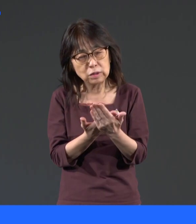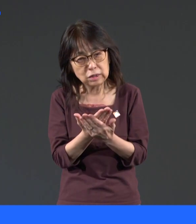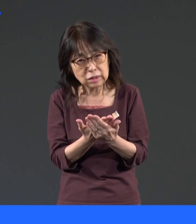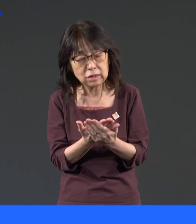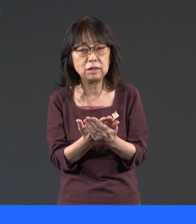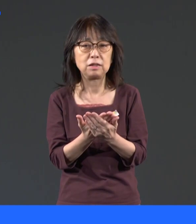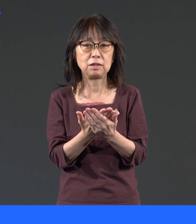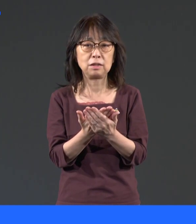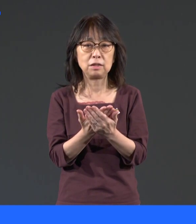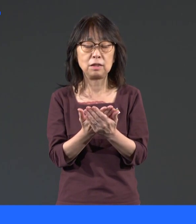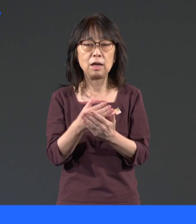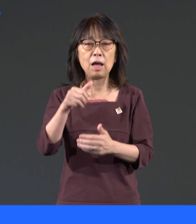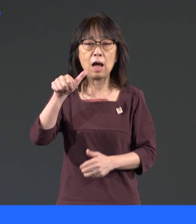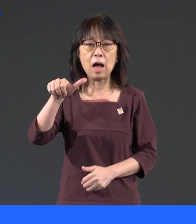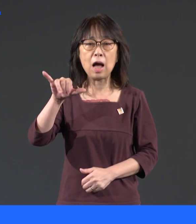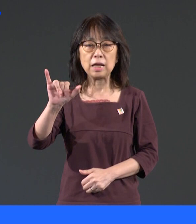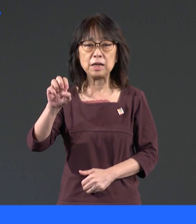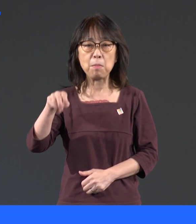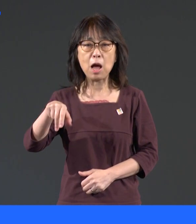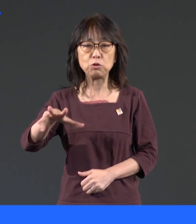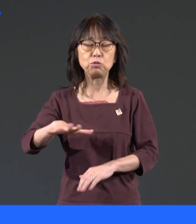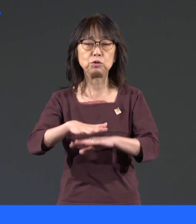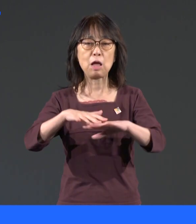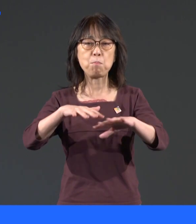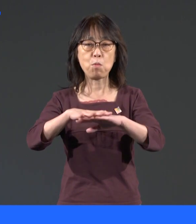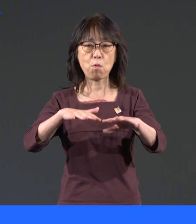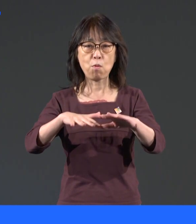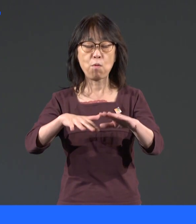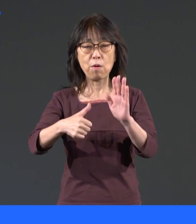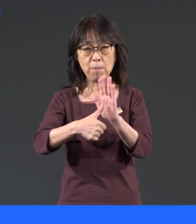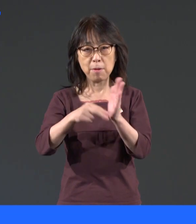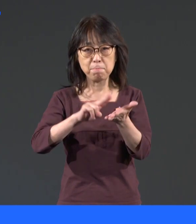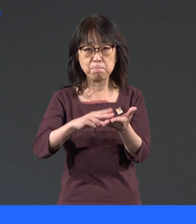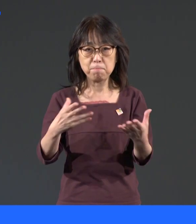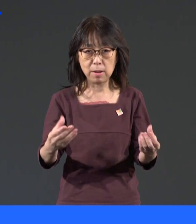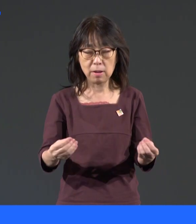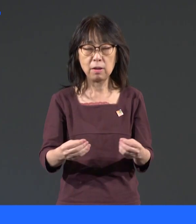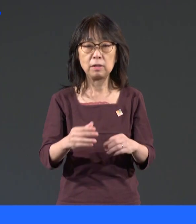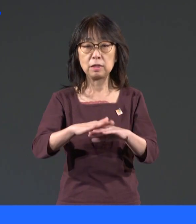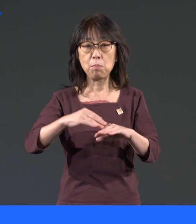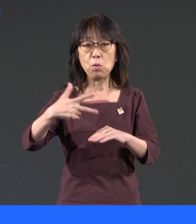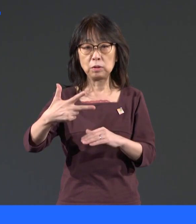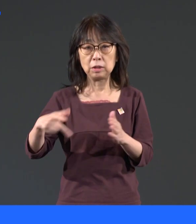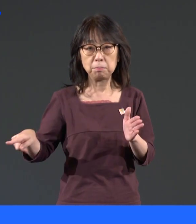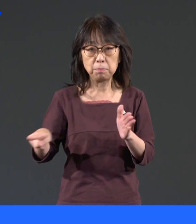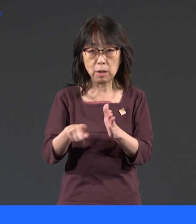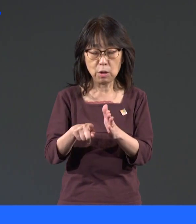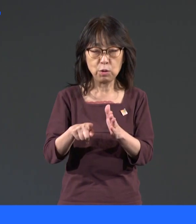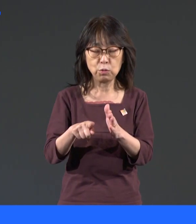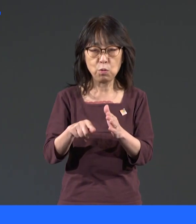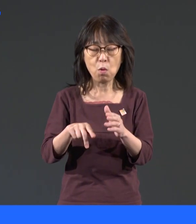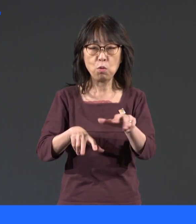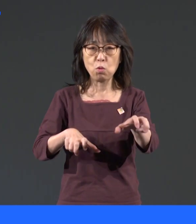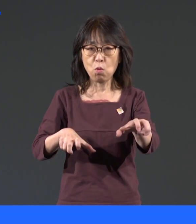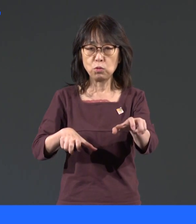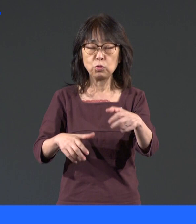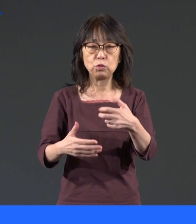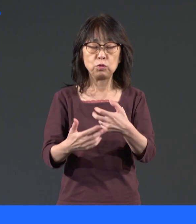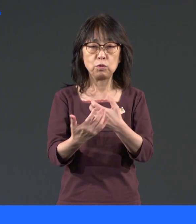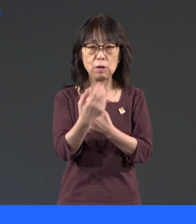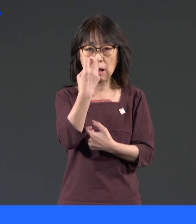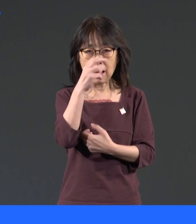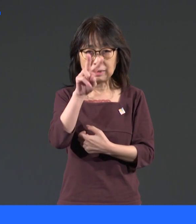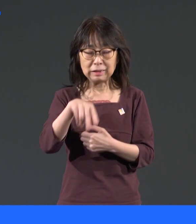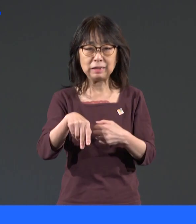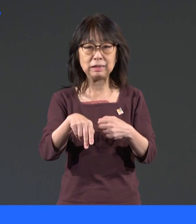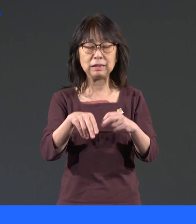ま札幌に決定をいたしましたのでお知らせをいたしますえ札幌はこれまで動物管理センターにおいてえ本書